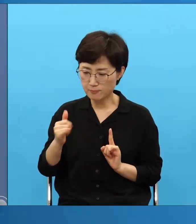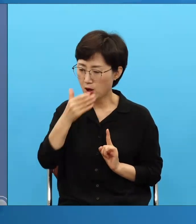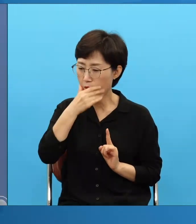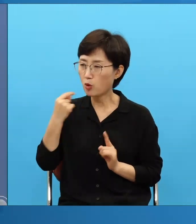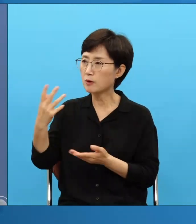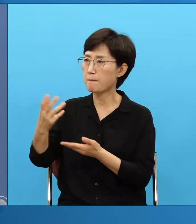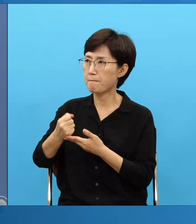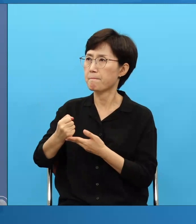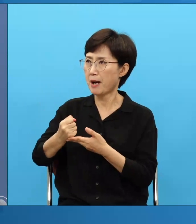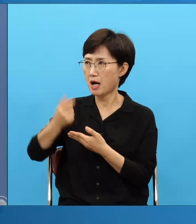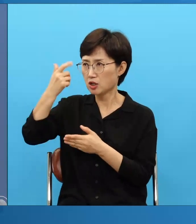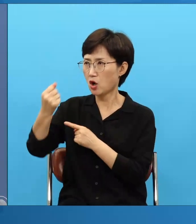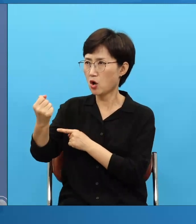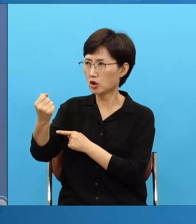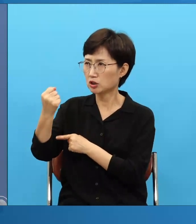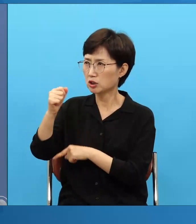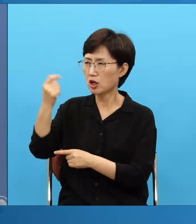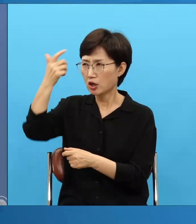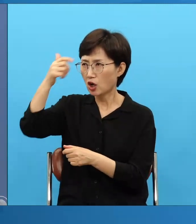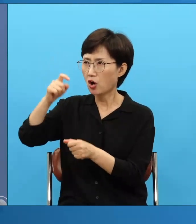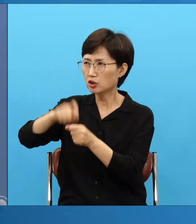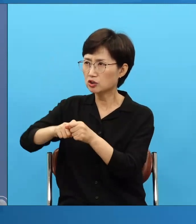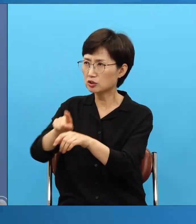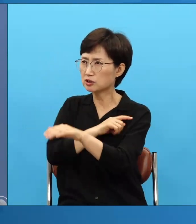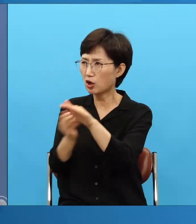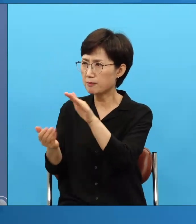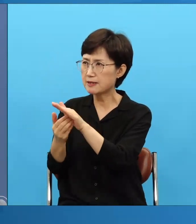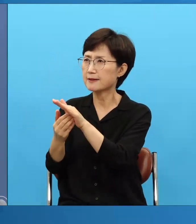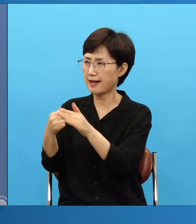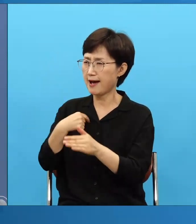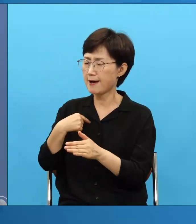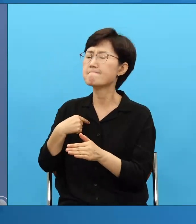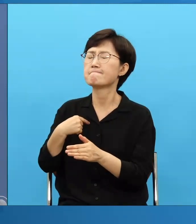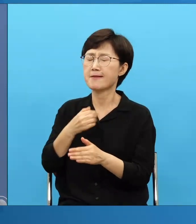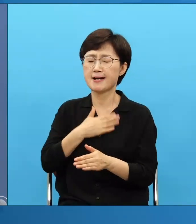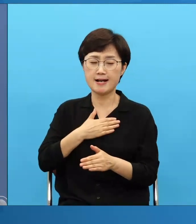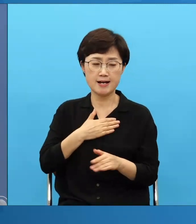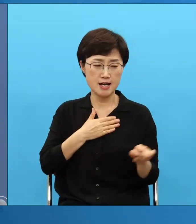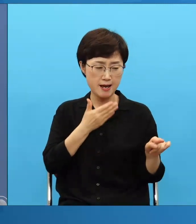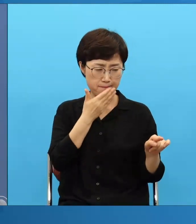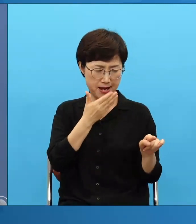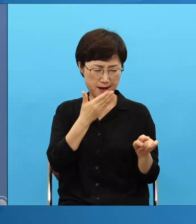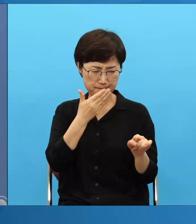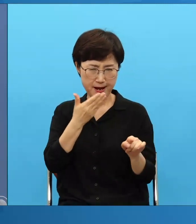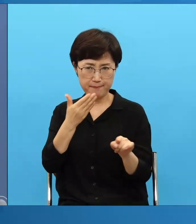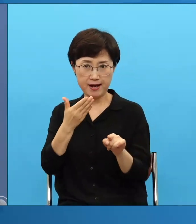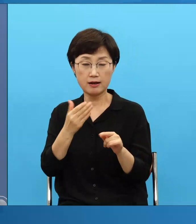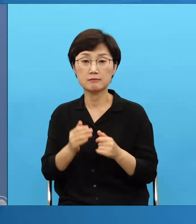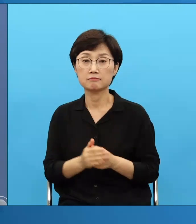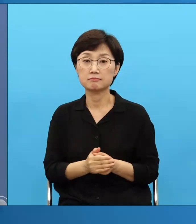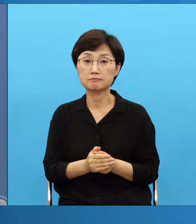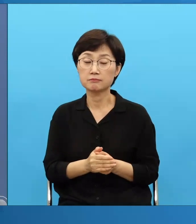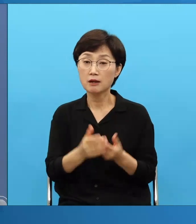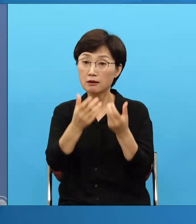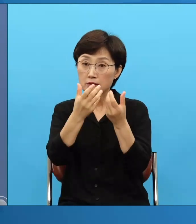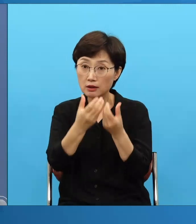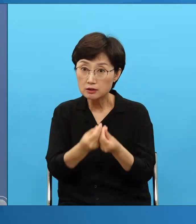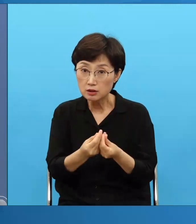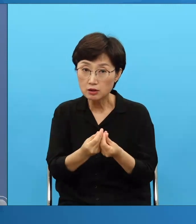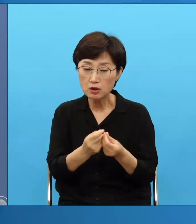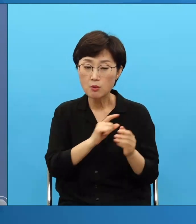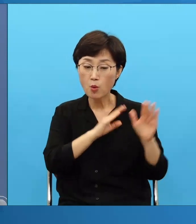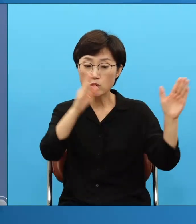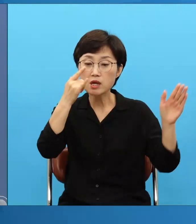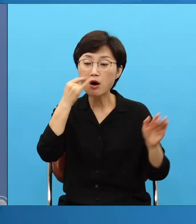else can do. 모세 어머니는 복음을 알고 있습니다. Now, Moses' mother knew the gospel. 이스라엘 남자들 다 죽이는데